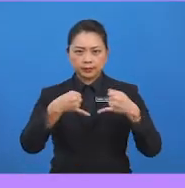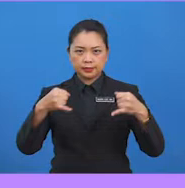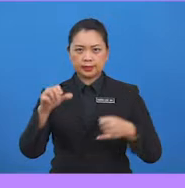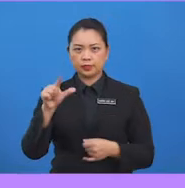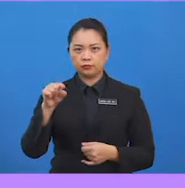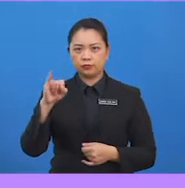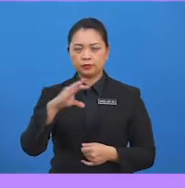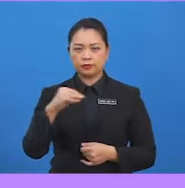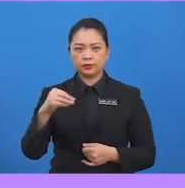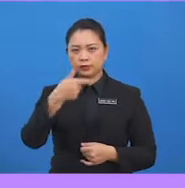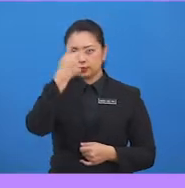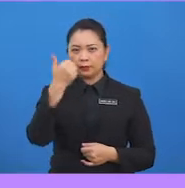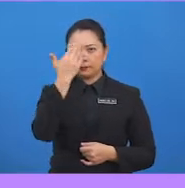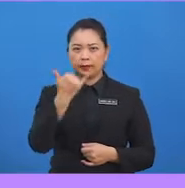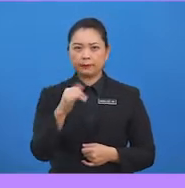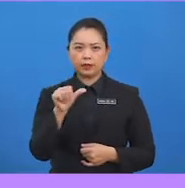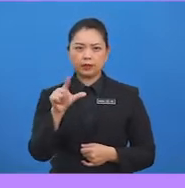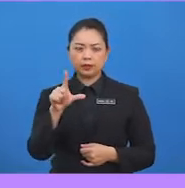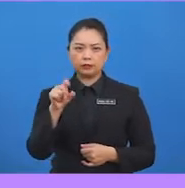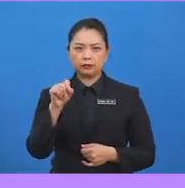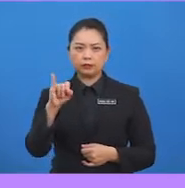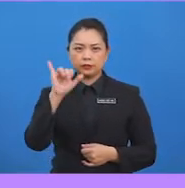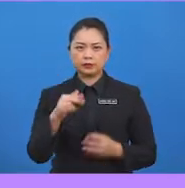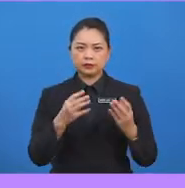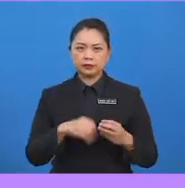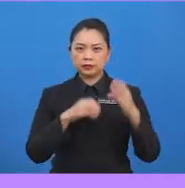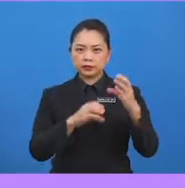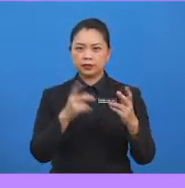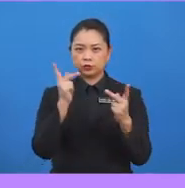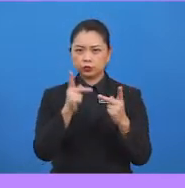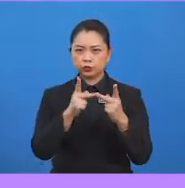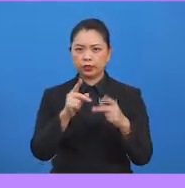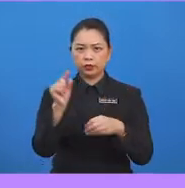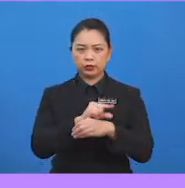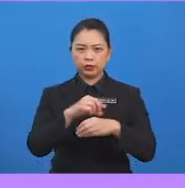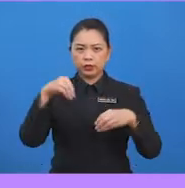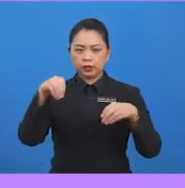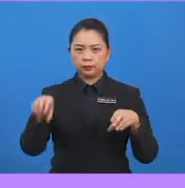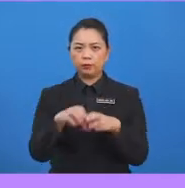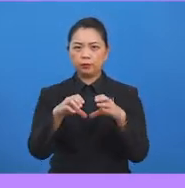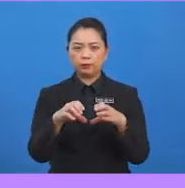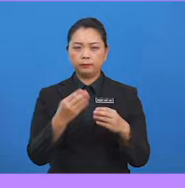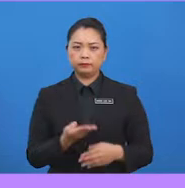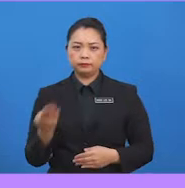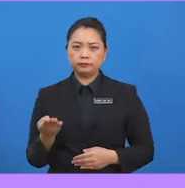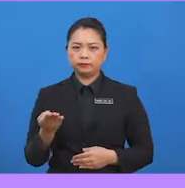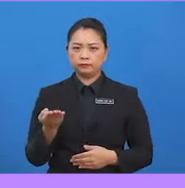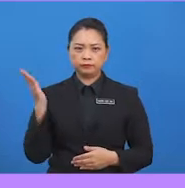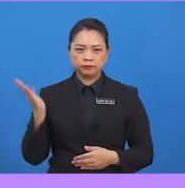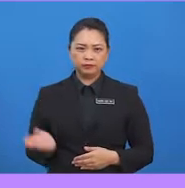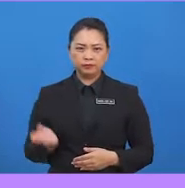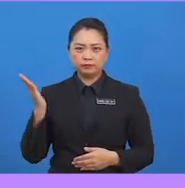dan sebab mengapa aloi yang dicadangkan itu sesuai digunakan membuat barangan berikut.